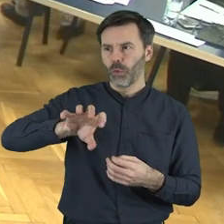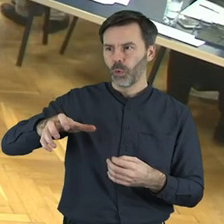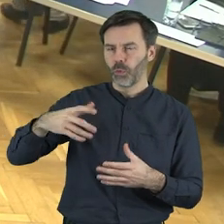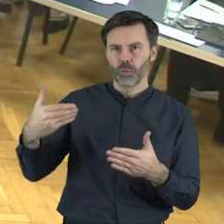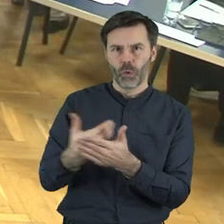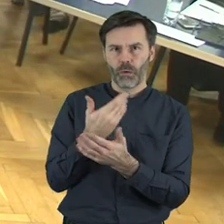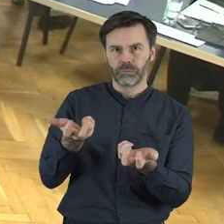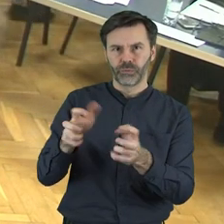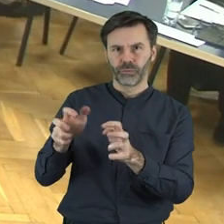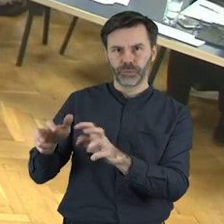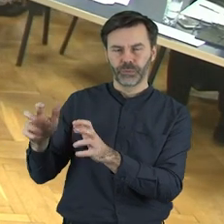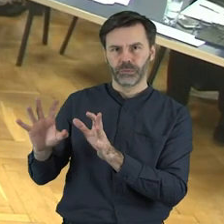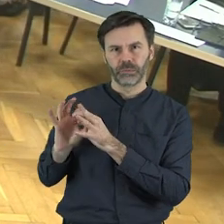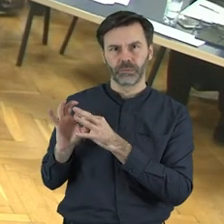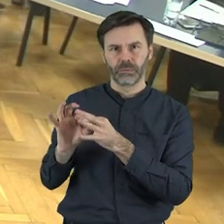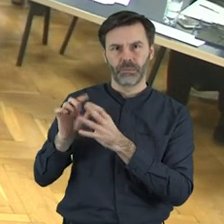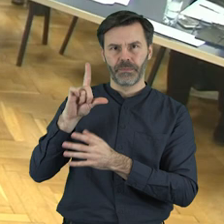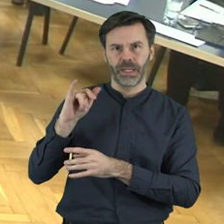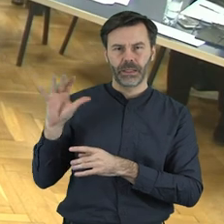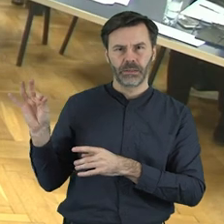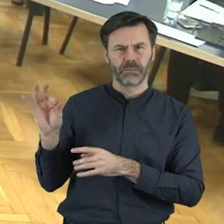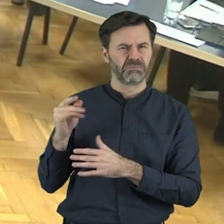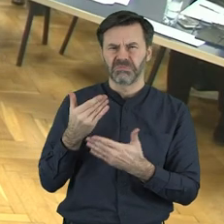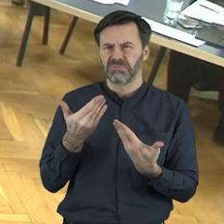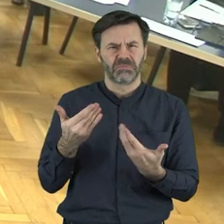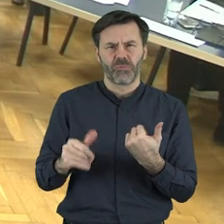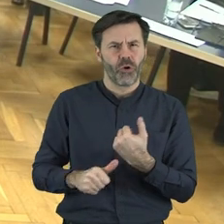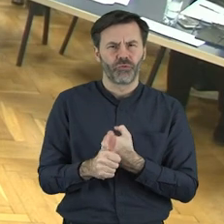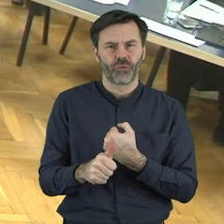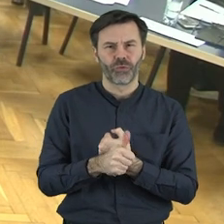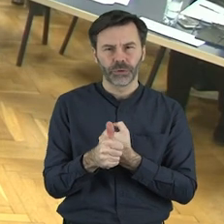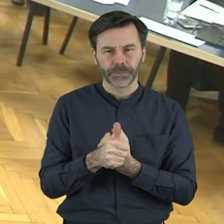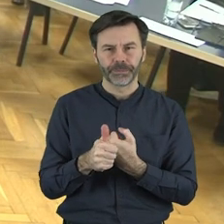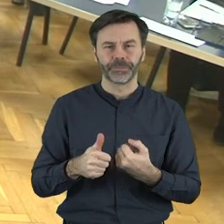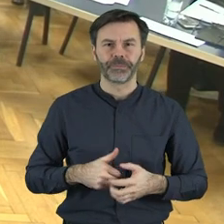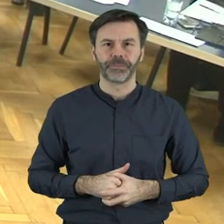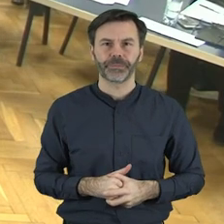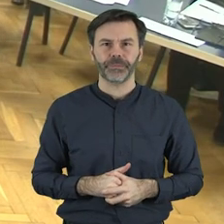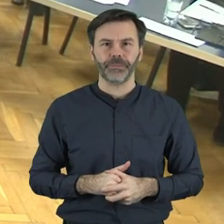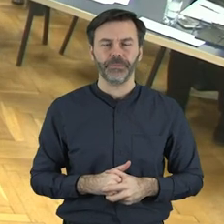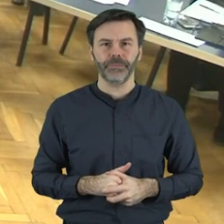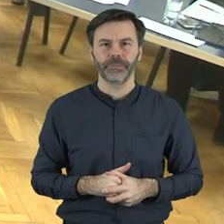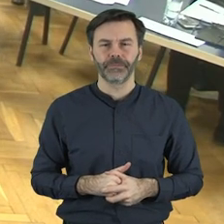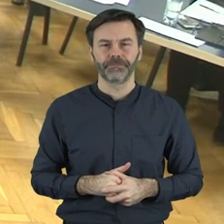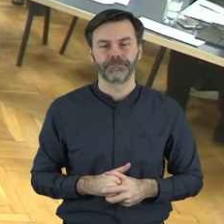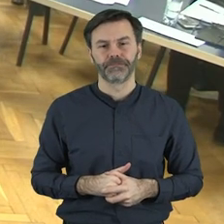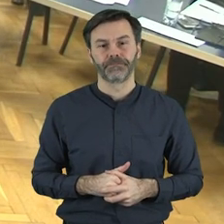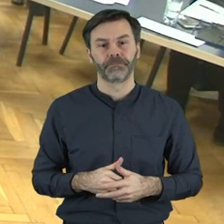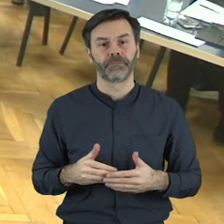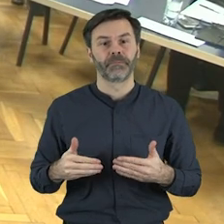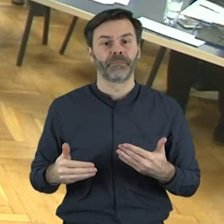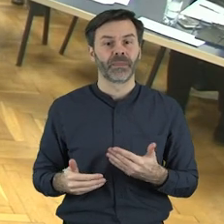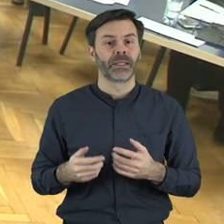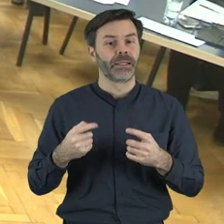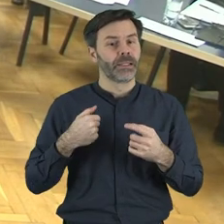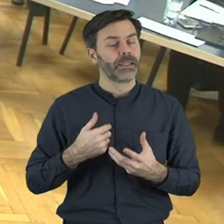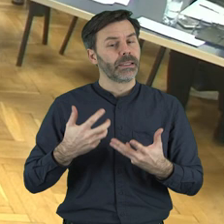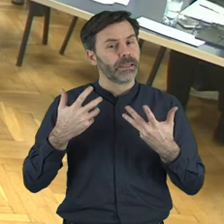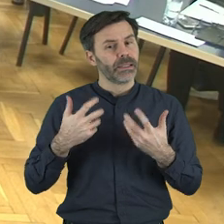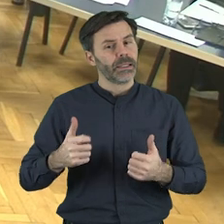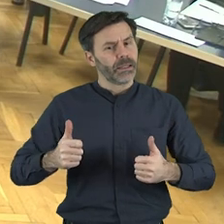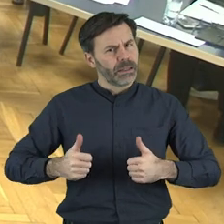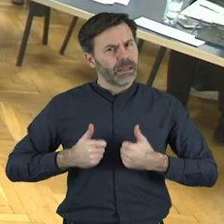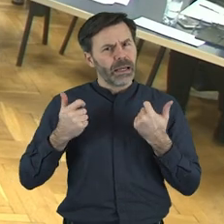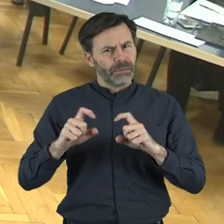chodzi. Niestety również pojawiły się głosy, mówię niestety, bo chciałbym, żeby ten cały proces był jak najbardziej transparentny, żeby nie było tych